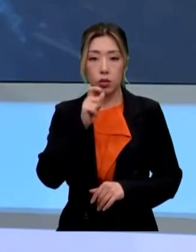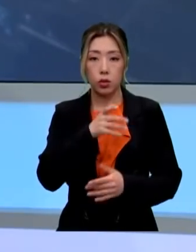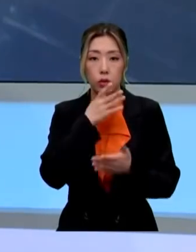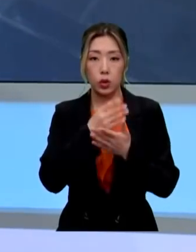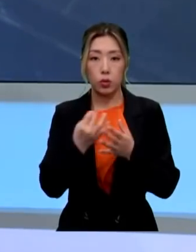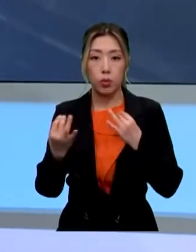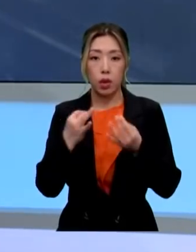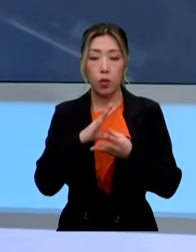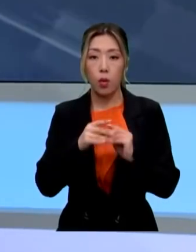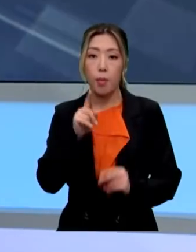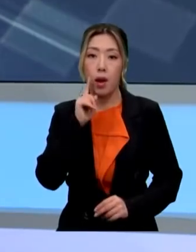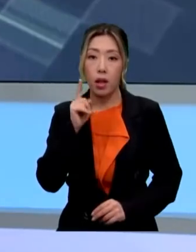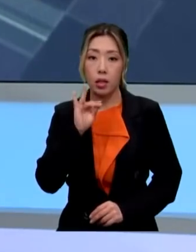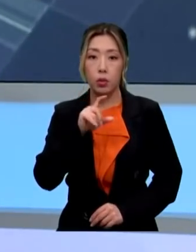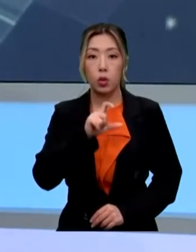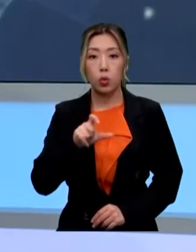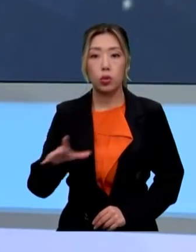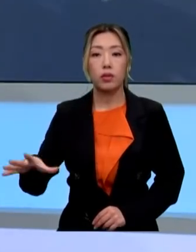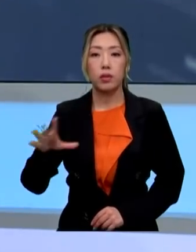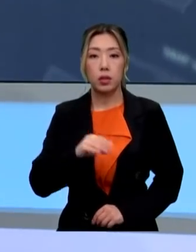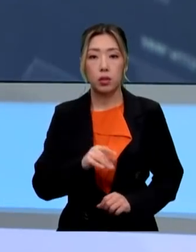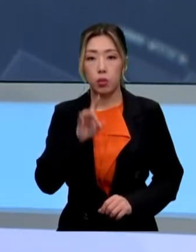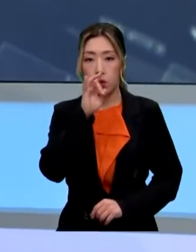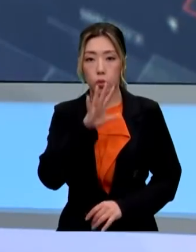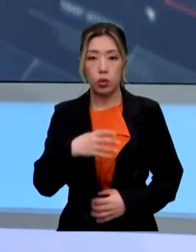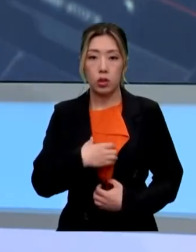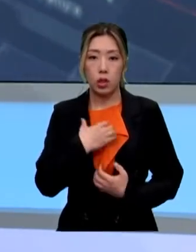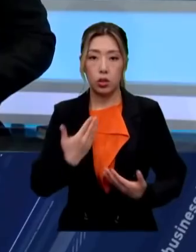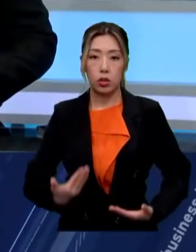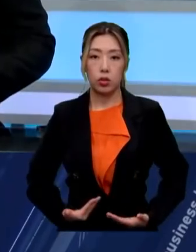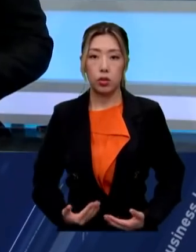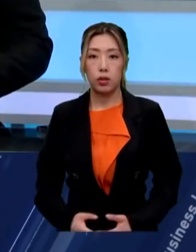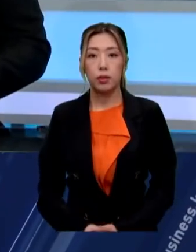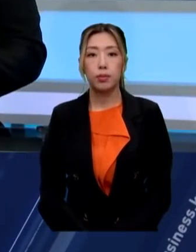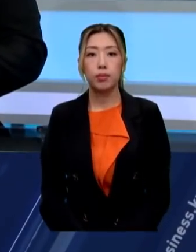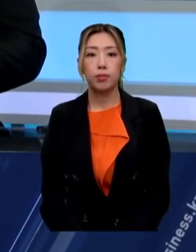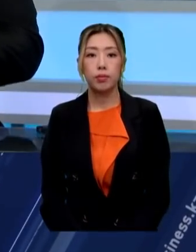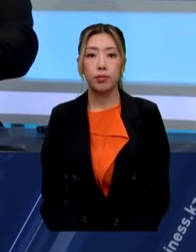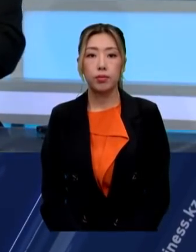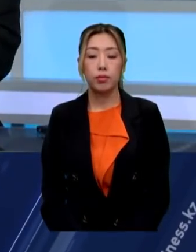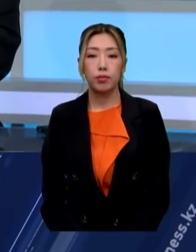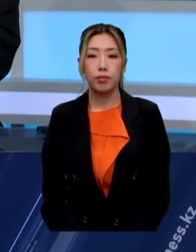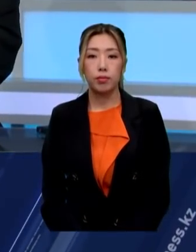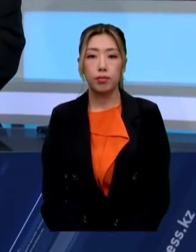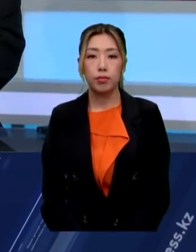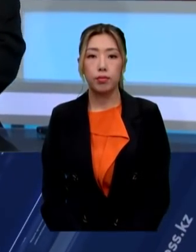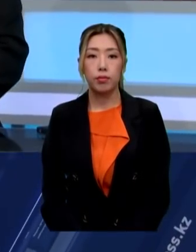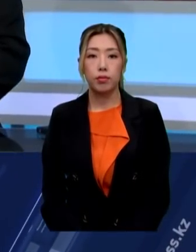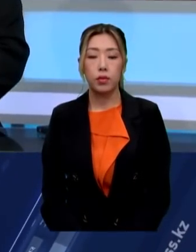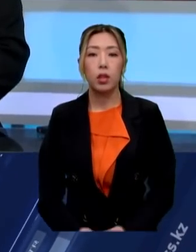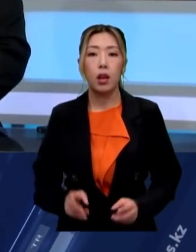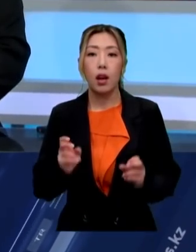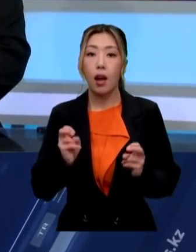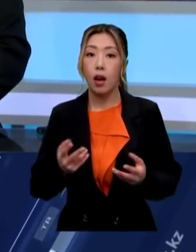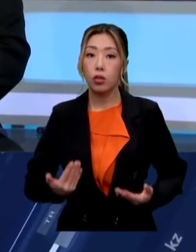таким вот молодым девушкам, да и вообще людям, не будет страшно жить. У меня все. Но жить, как жить дальше,